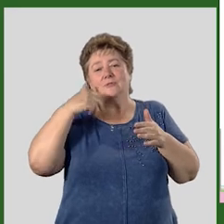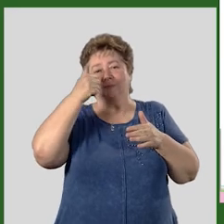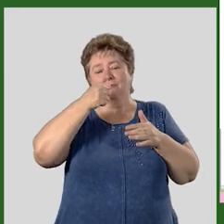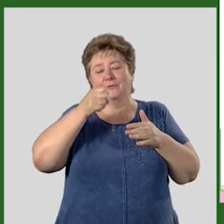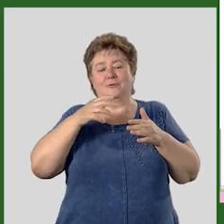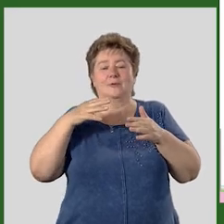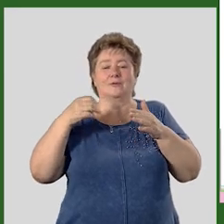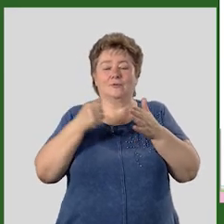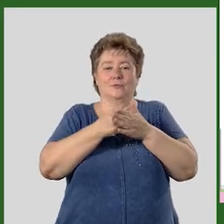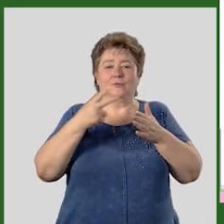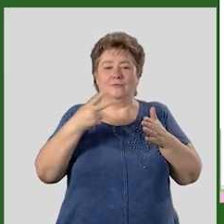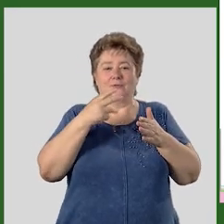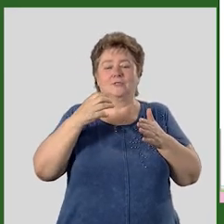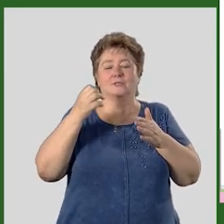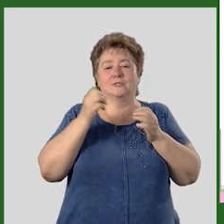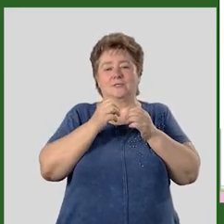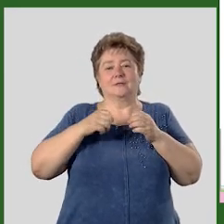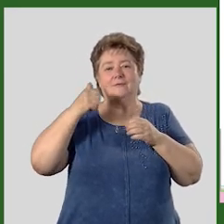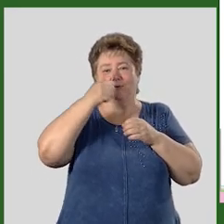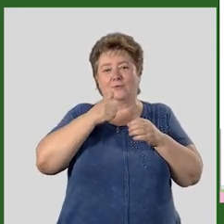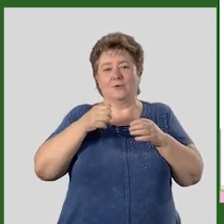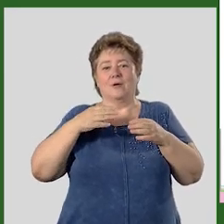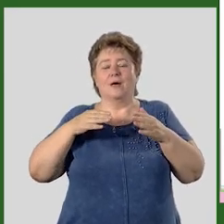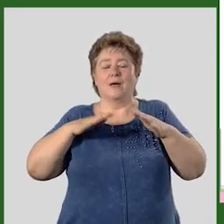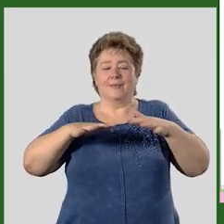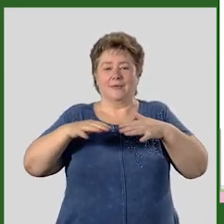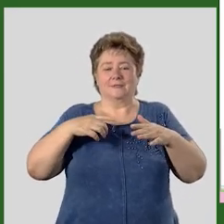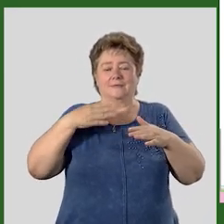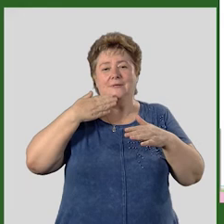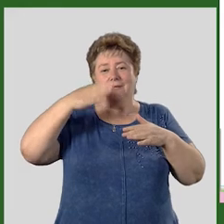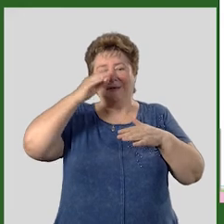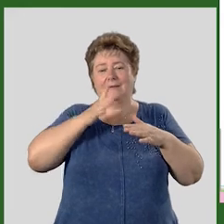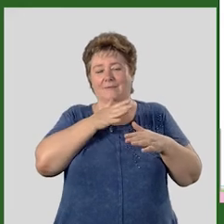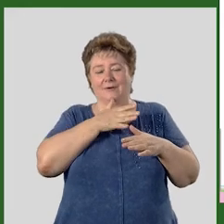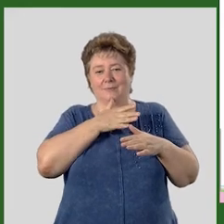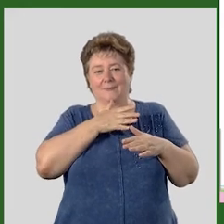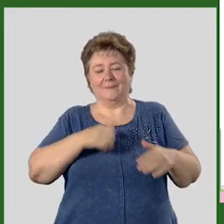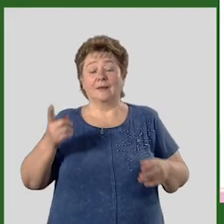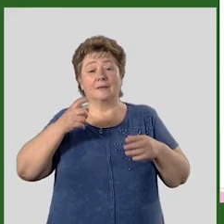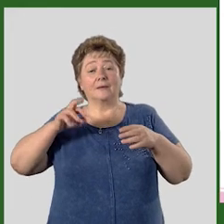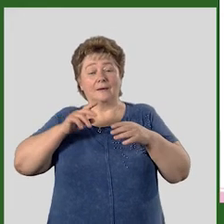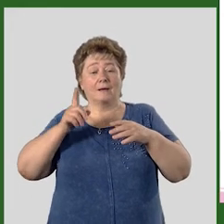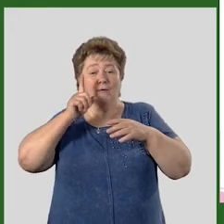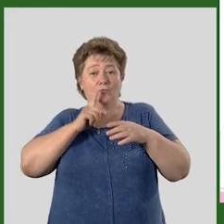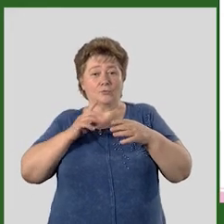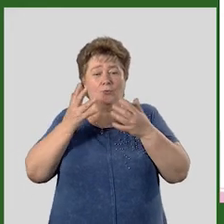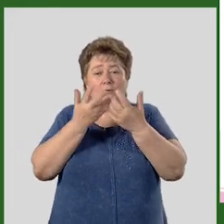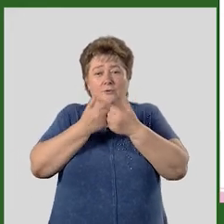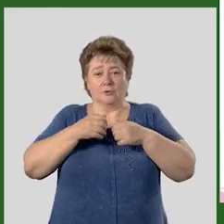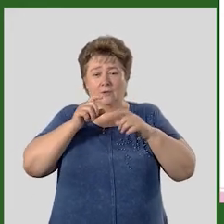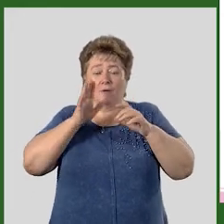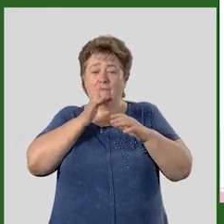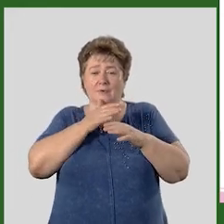по 2010 год действовало летнее время. Для удобства отсчета времени